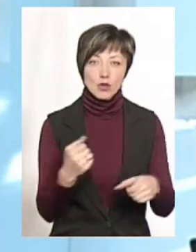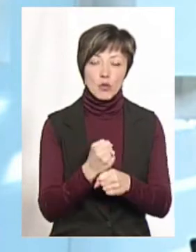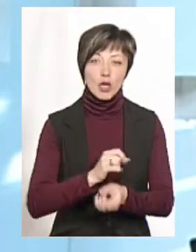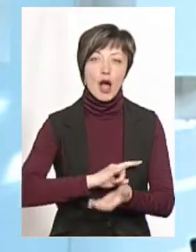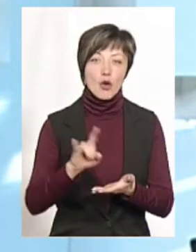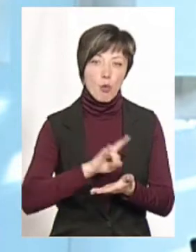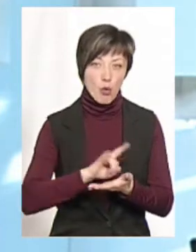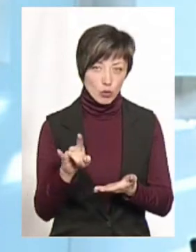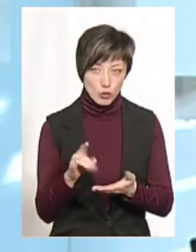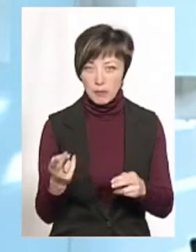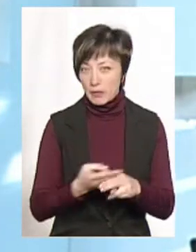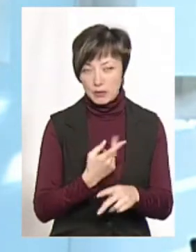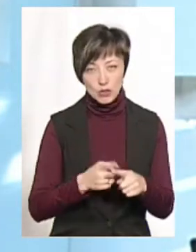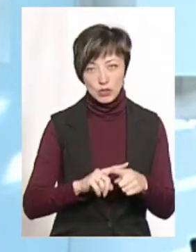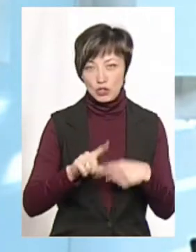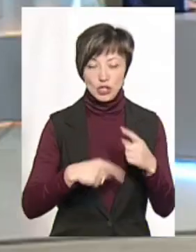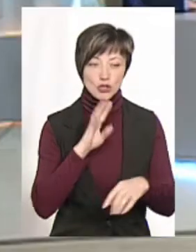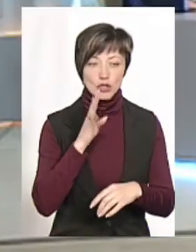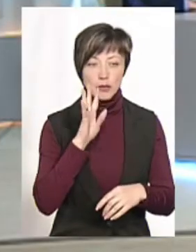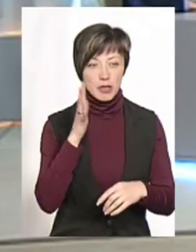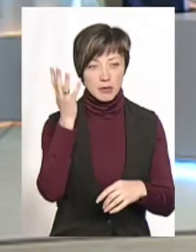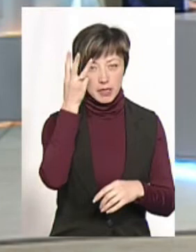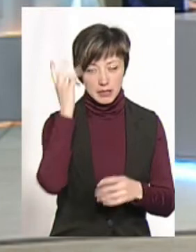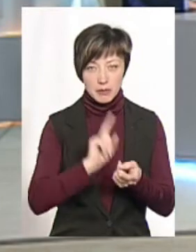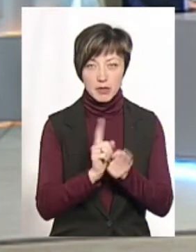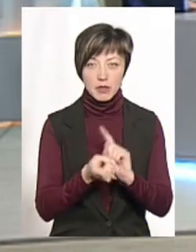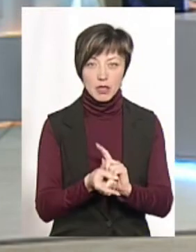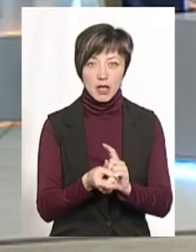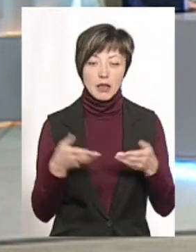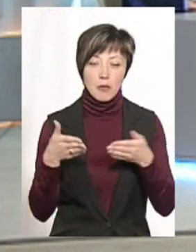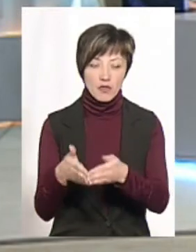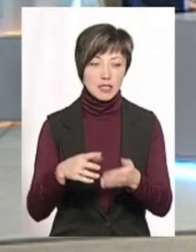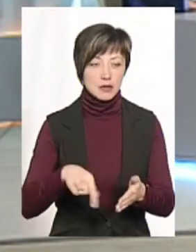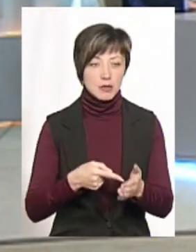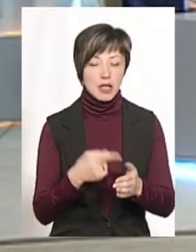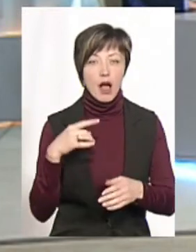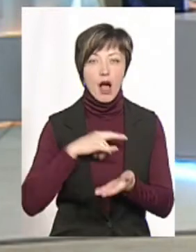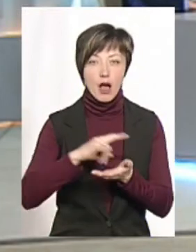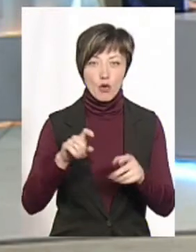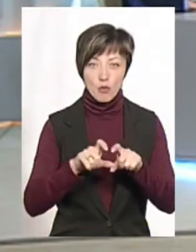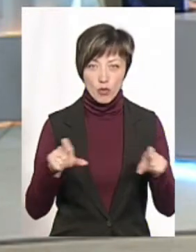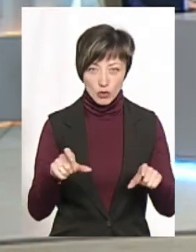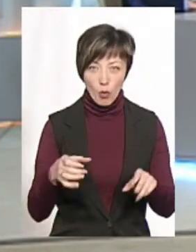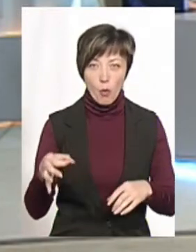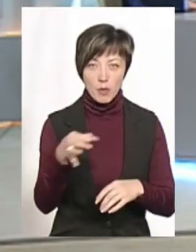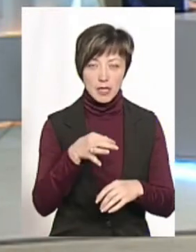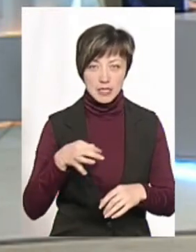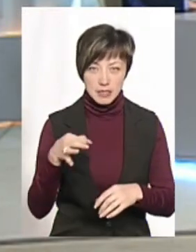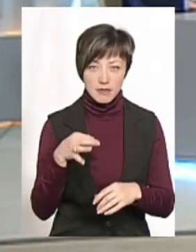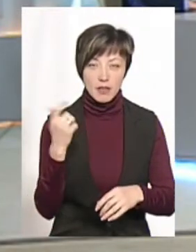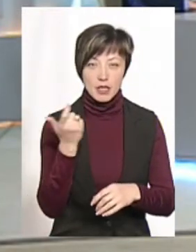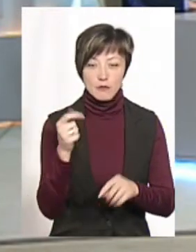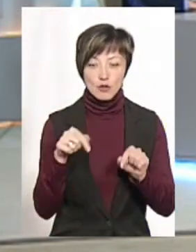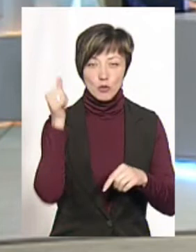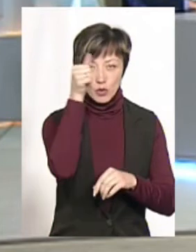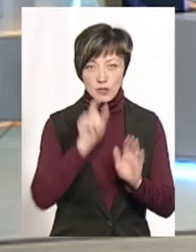роботи аеропорту. Мовляв, без нього через 4-5 років Хмельницьке перетвориться на провінційне місто. Аеропорт, як відомо, в обласній комунальній власності, і там